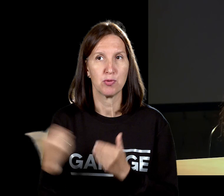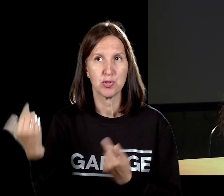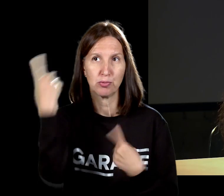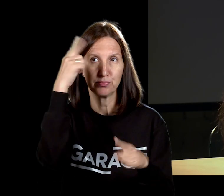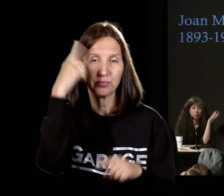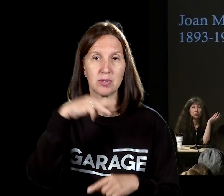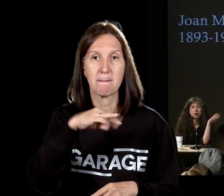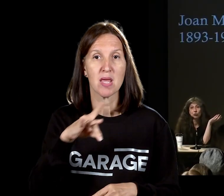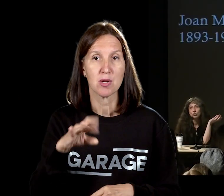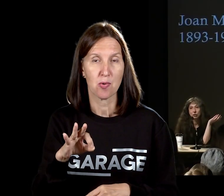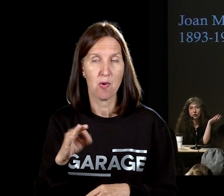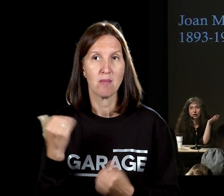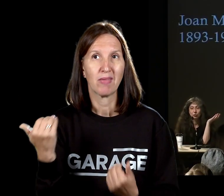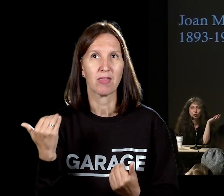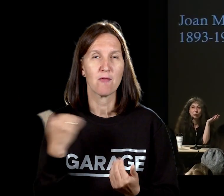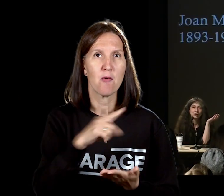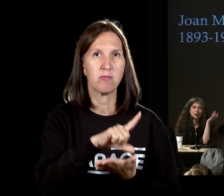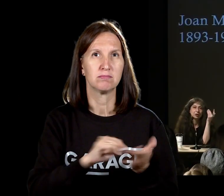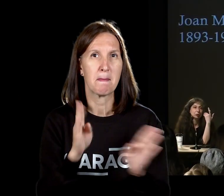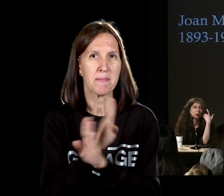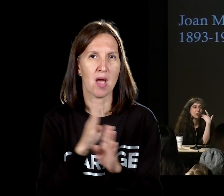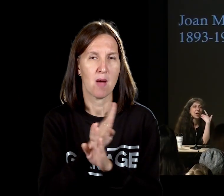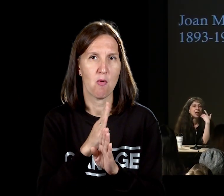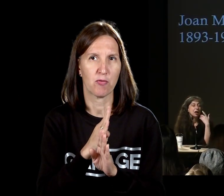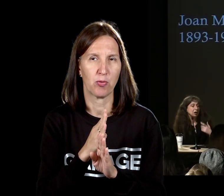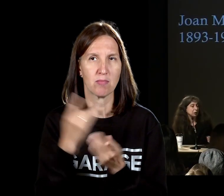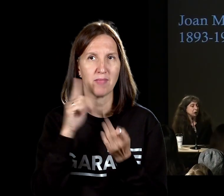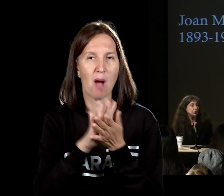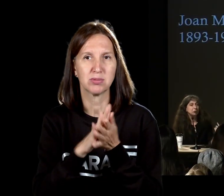его биоморфные абстракции, полуабстрактные работы,